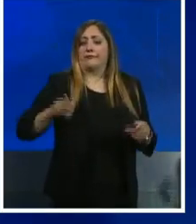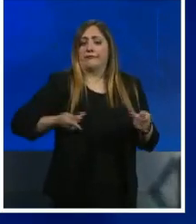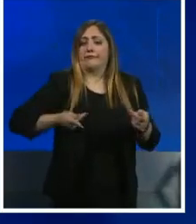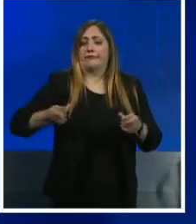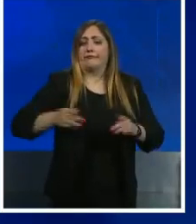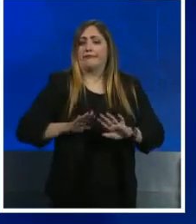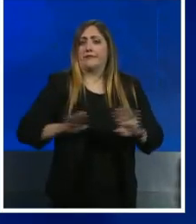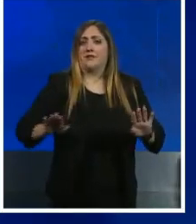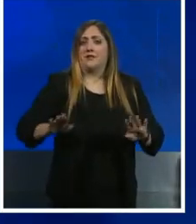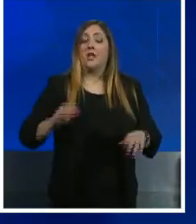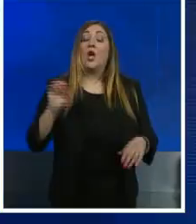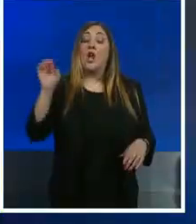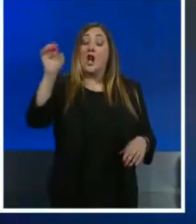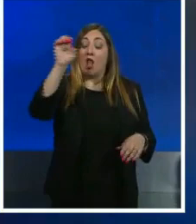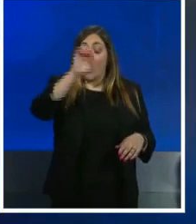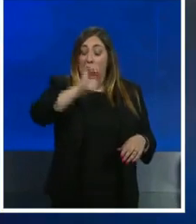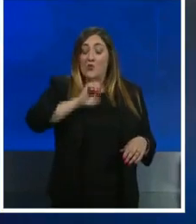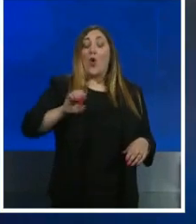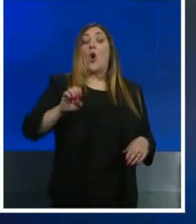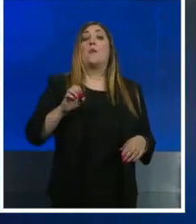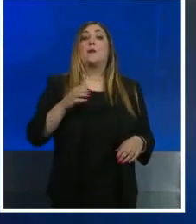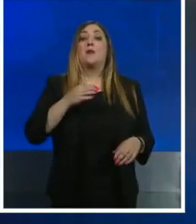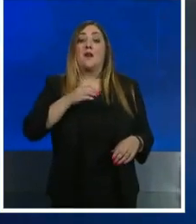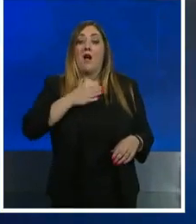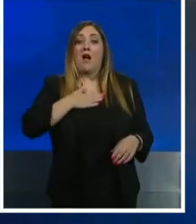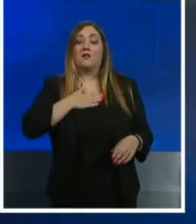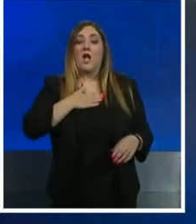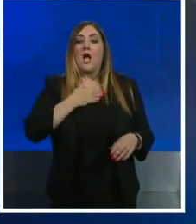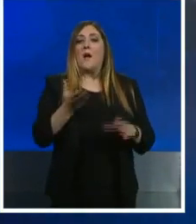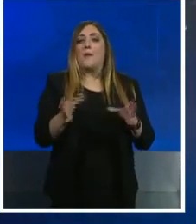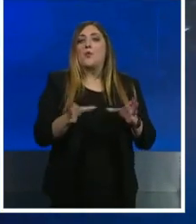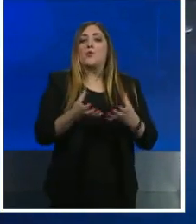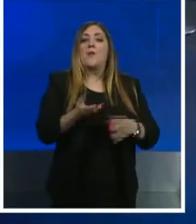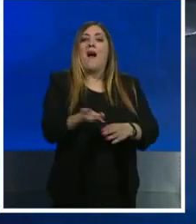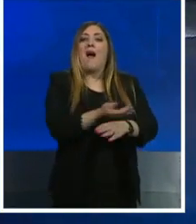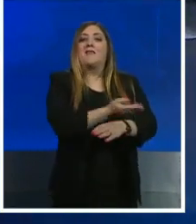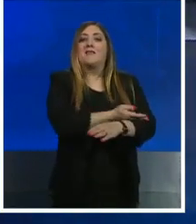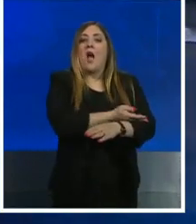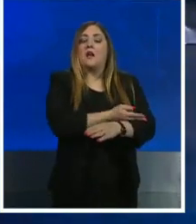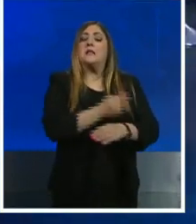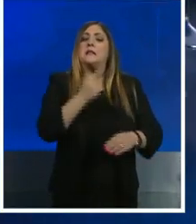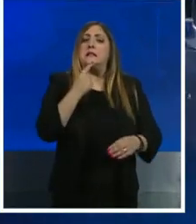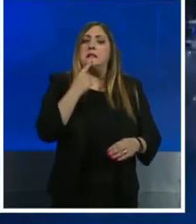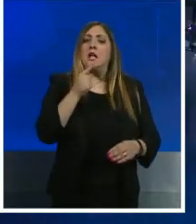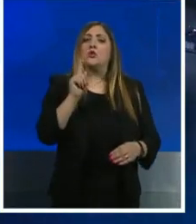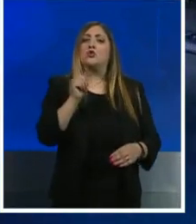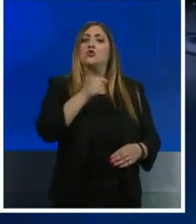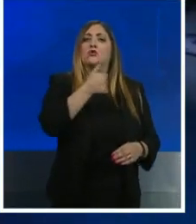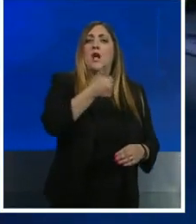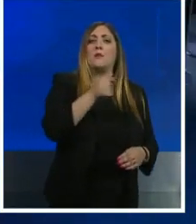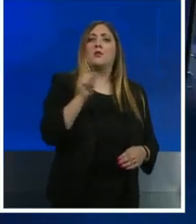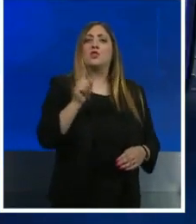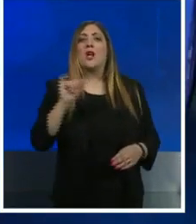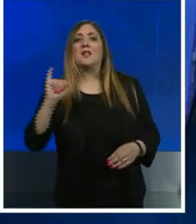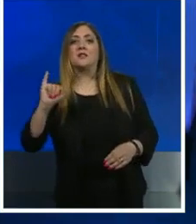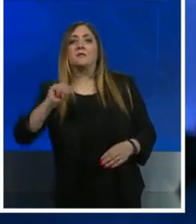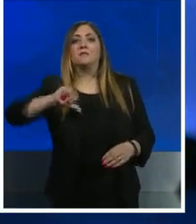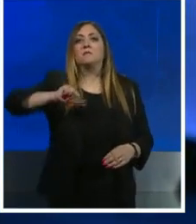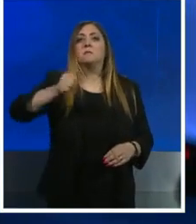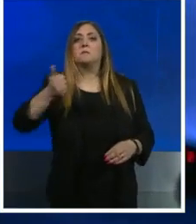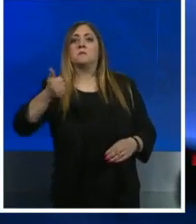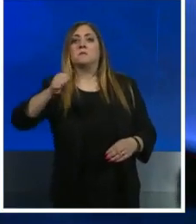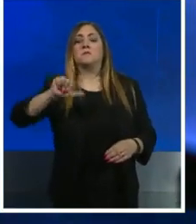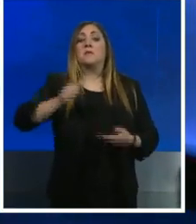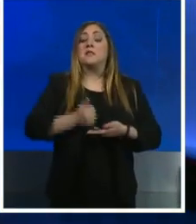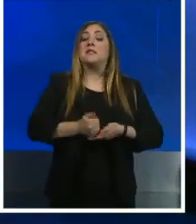Ewropea hemm affarijiet li aħna bħala Greens nikkritikaw. Għaliex l-appoġġ tagħna lill-Unjoni Ewropea